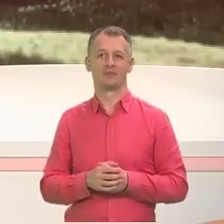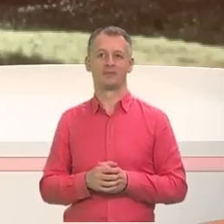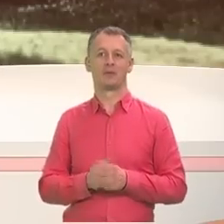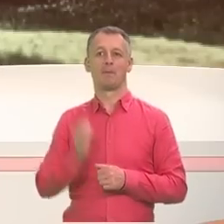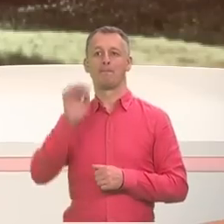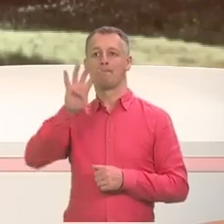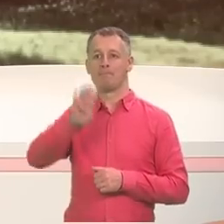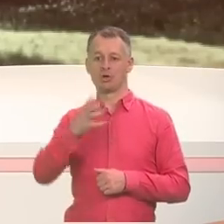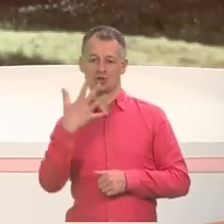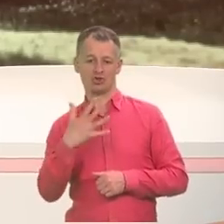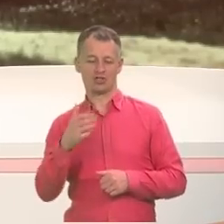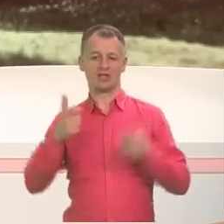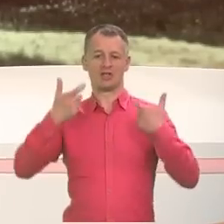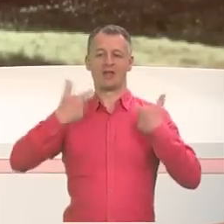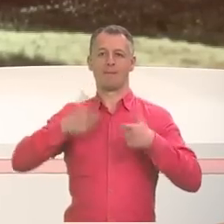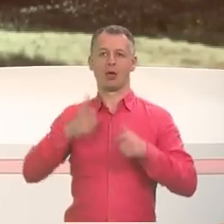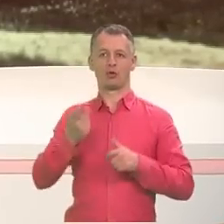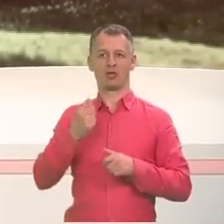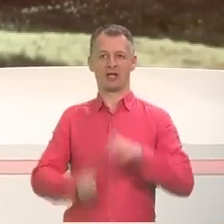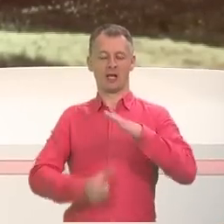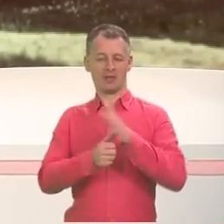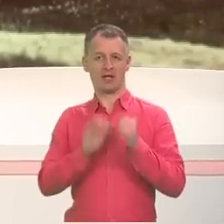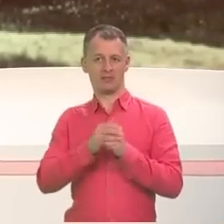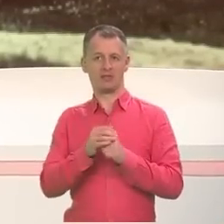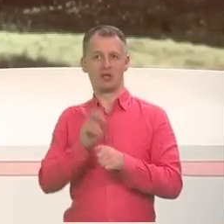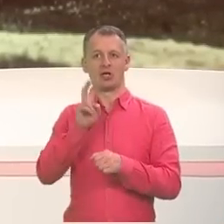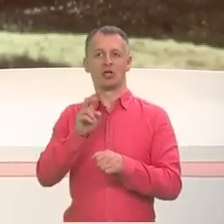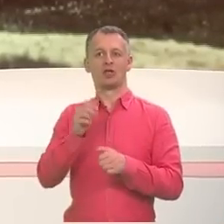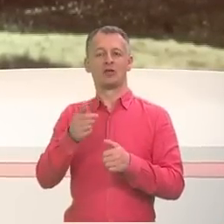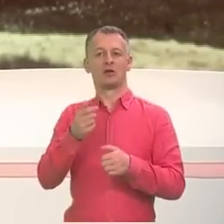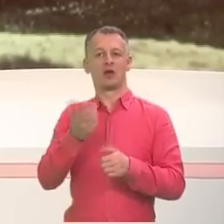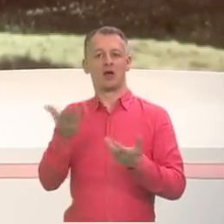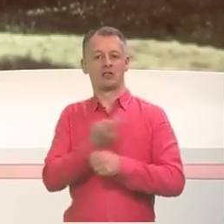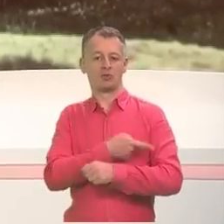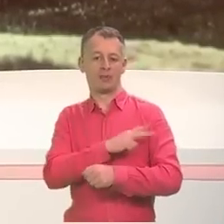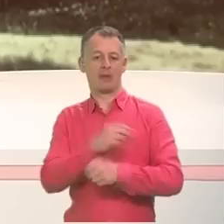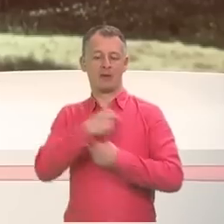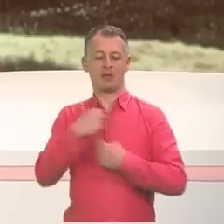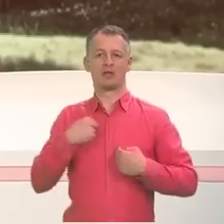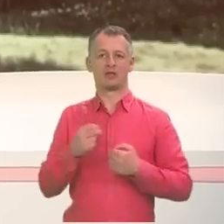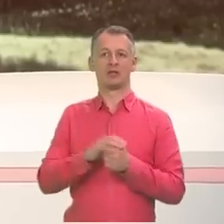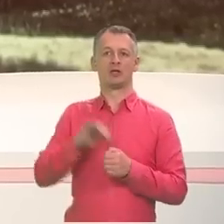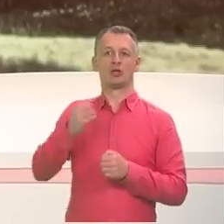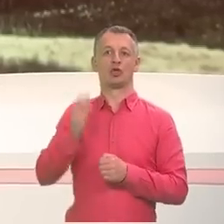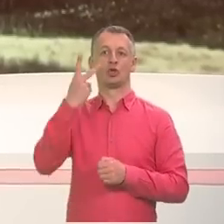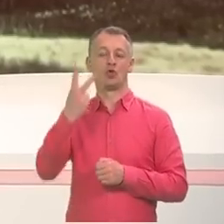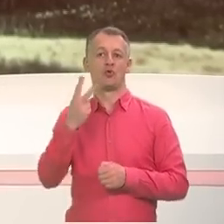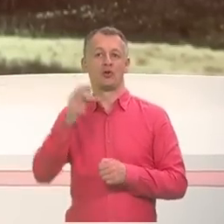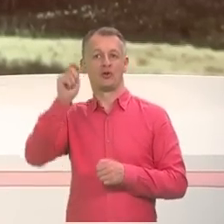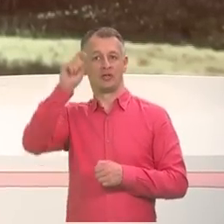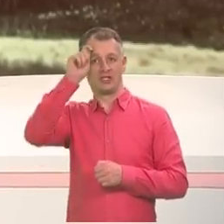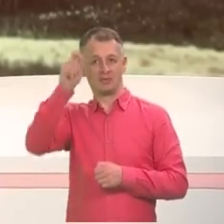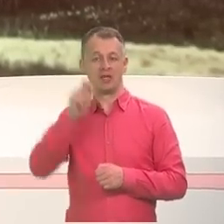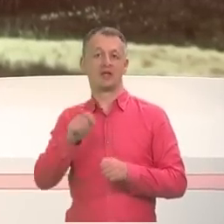În cele 45 de parcuri din capitală administrate de primărie sunt 40 de locuri de joacă, însă doar două îndeplinesc standardele